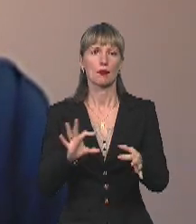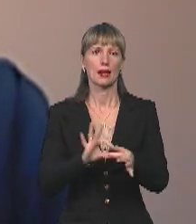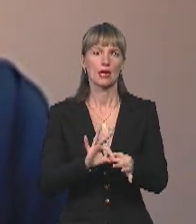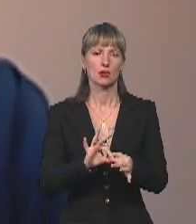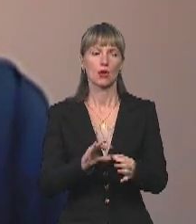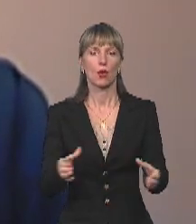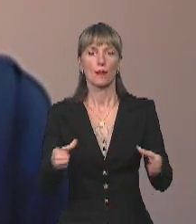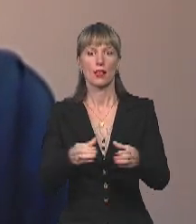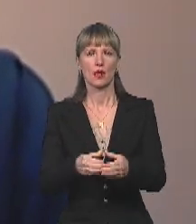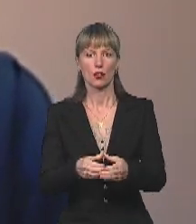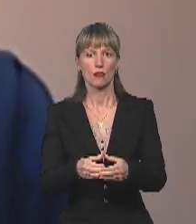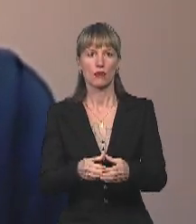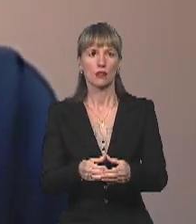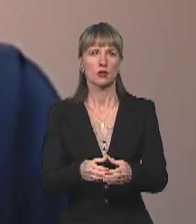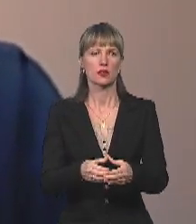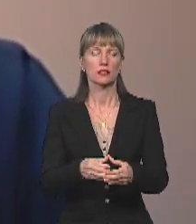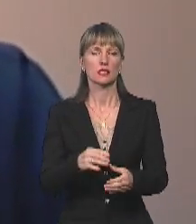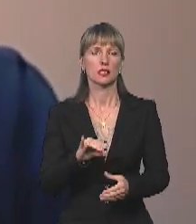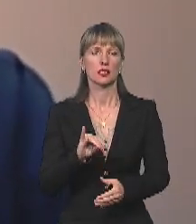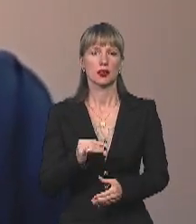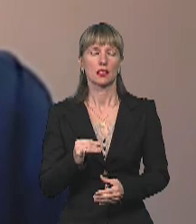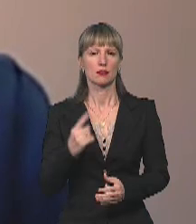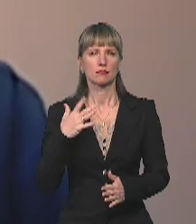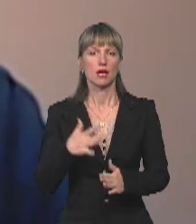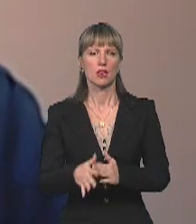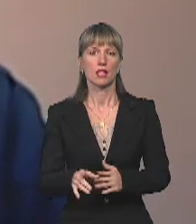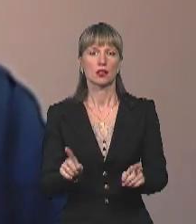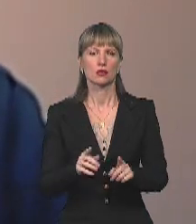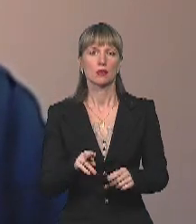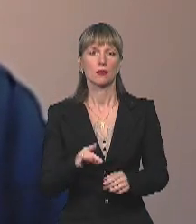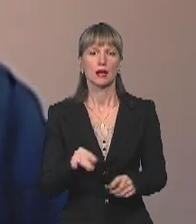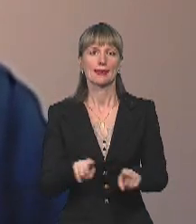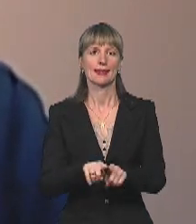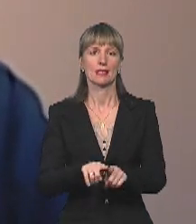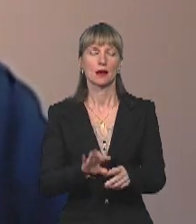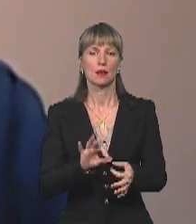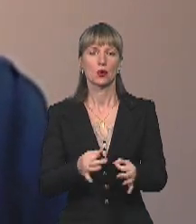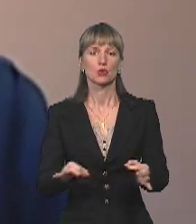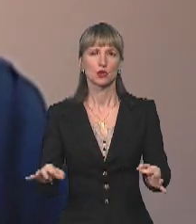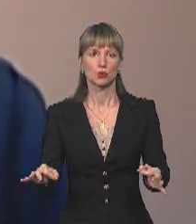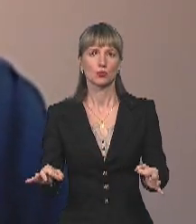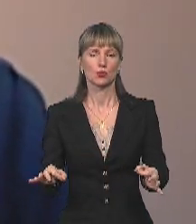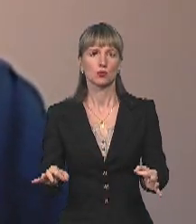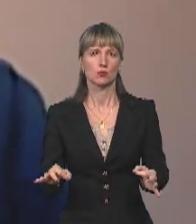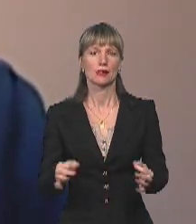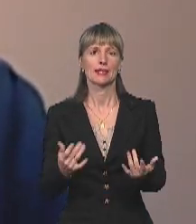приєднувались, об'єднувались. Ну, понятно, що при такій процедурі